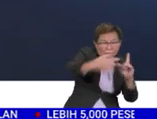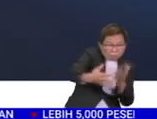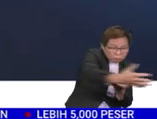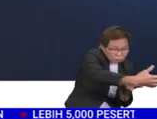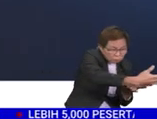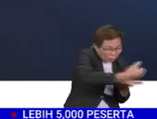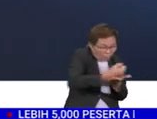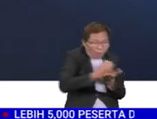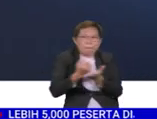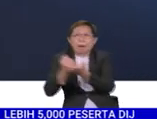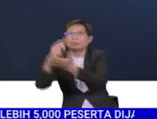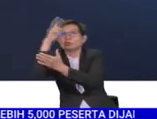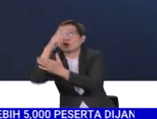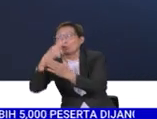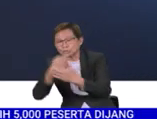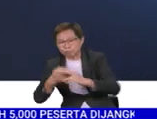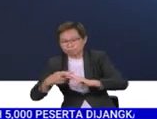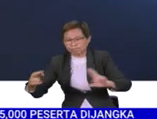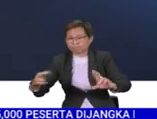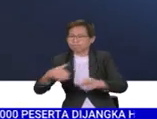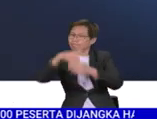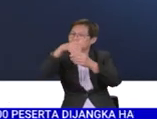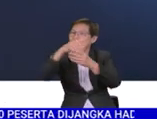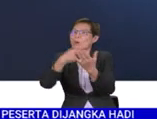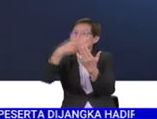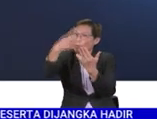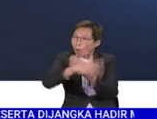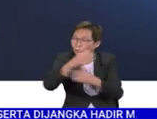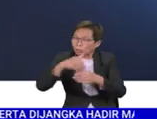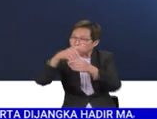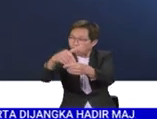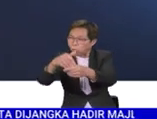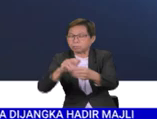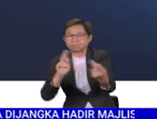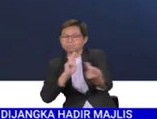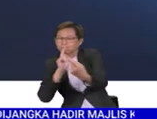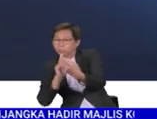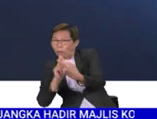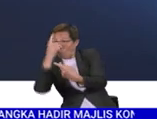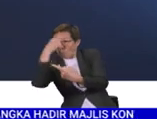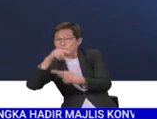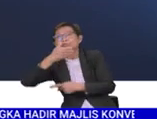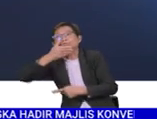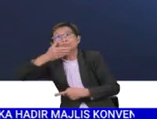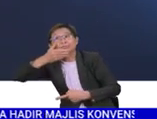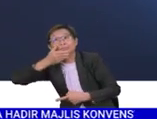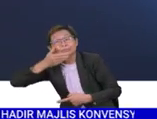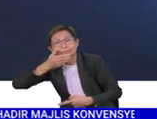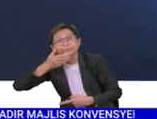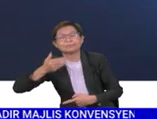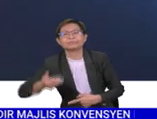akan membantu kerajaan untuk menyediakan inisiatif dan insentif yang bersesuaian untuk anak muda.